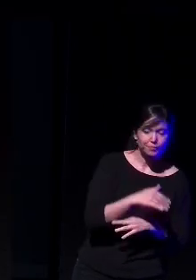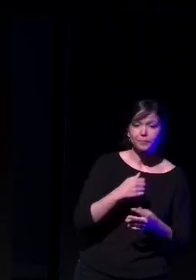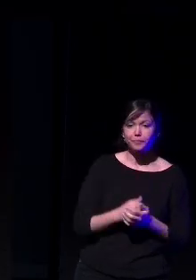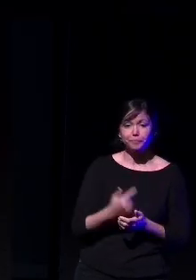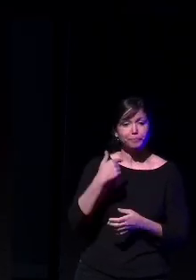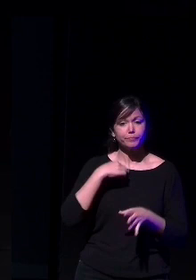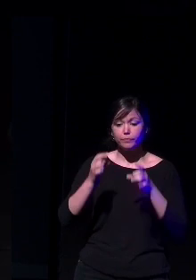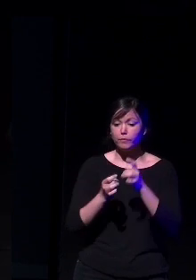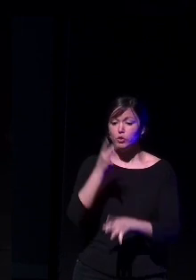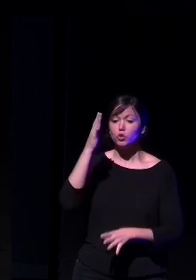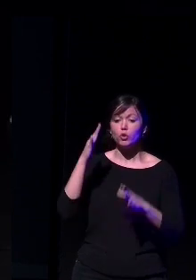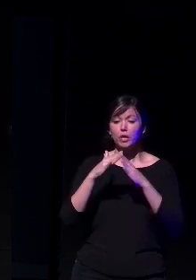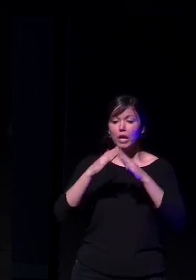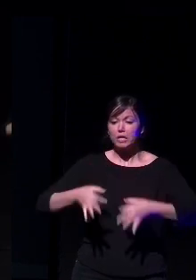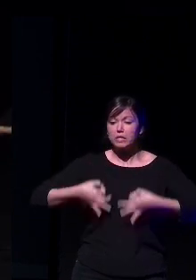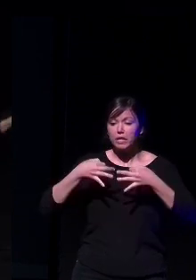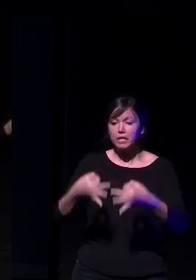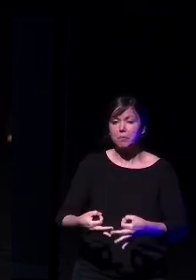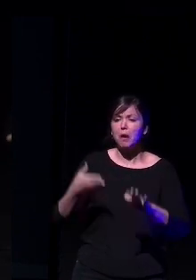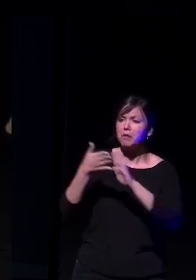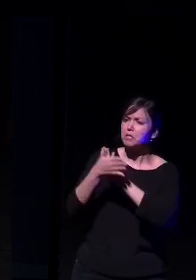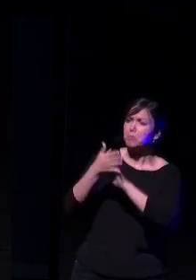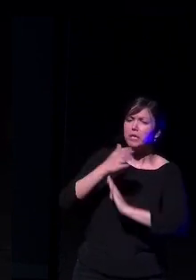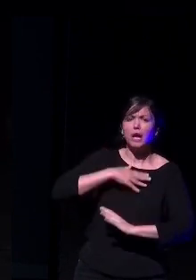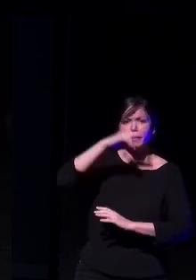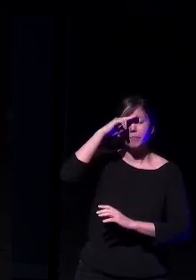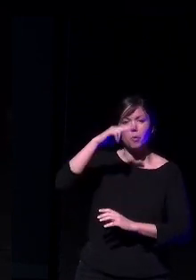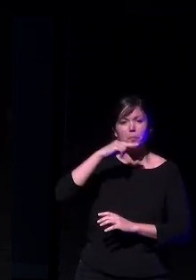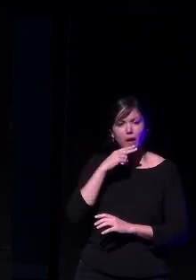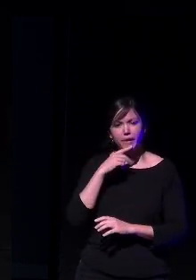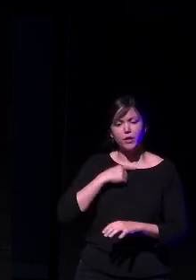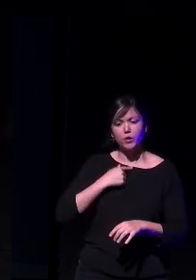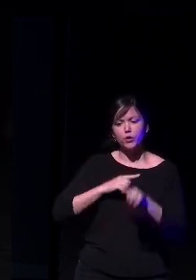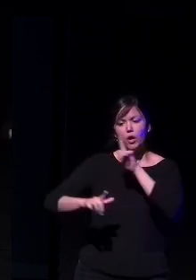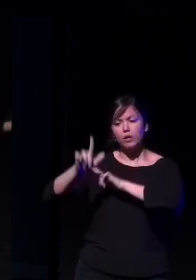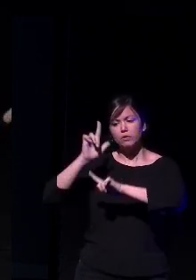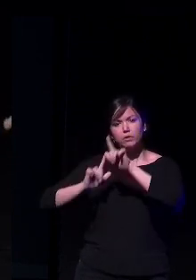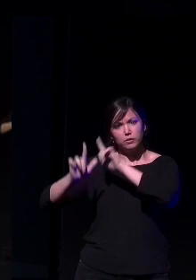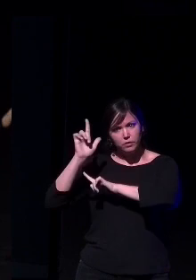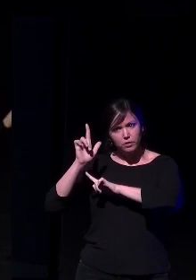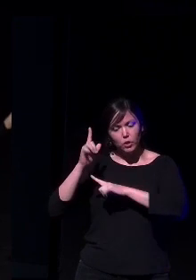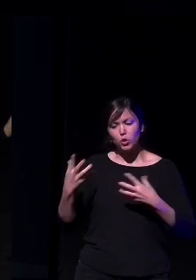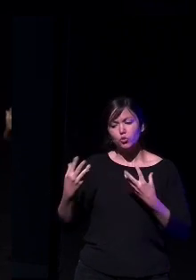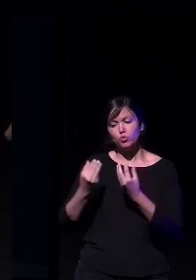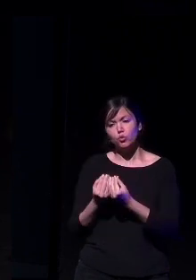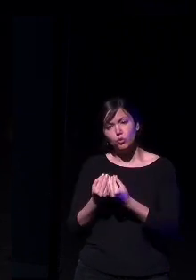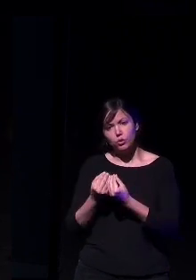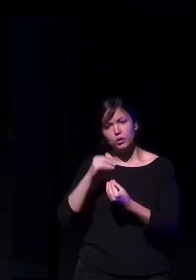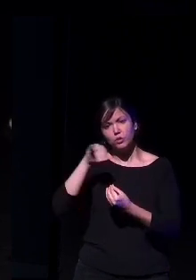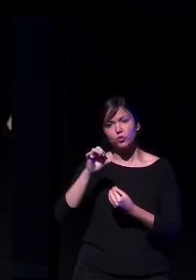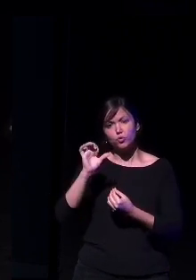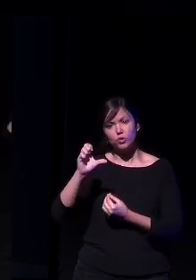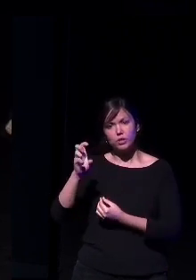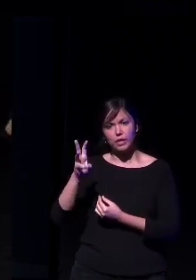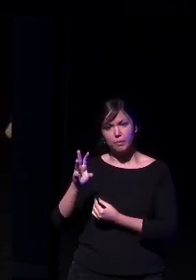I vaig tenir la sort d'arribar a casa i explicar-li al meu pare. Aquell viatge el vaig fer amb en Josep Roca, amb en Pitu. Li dic, Desideri, com